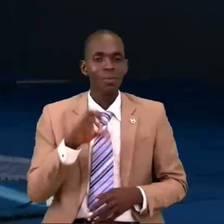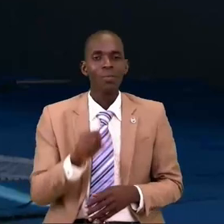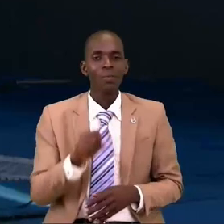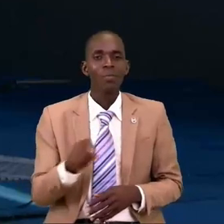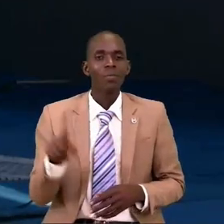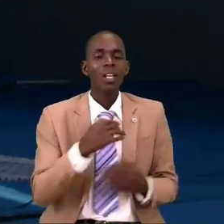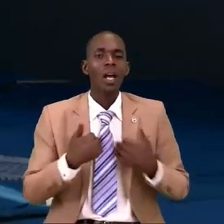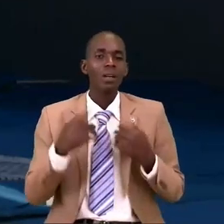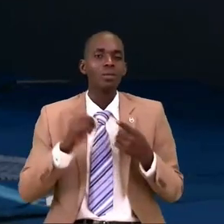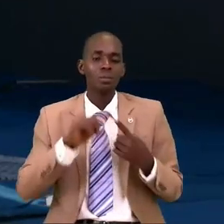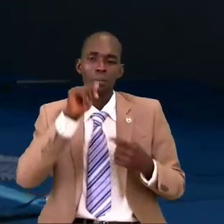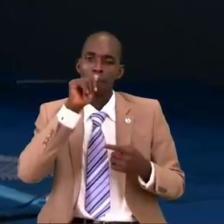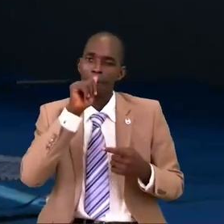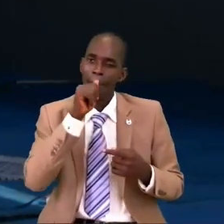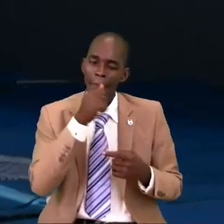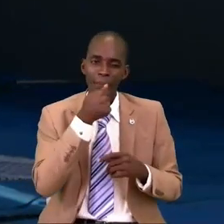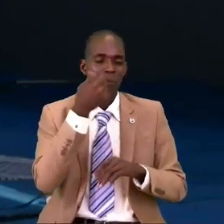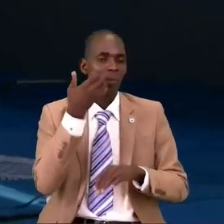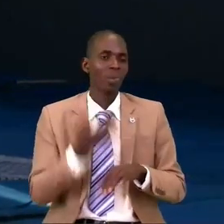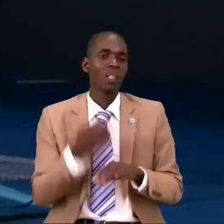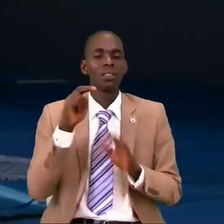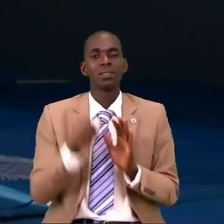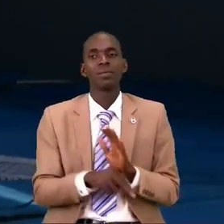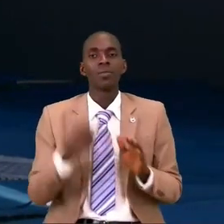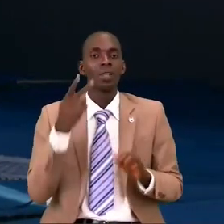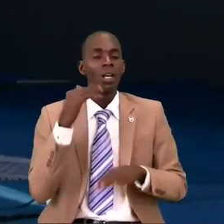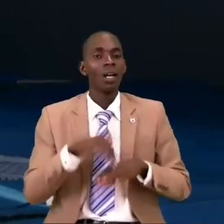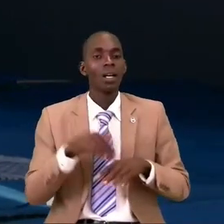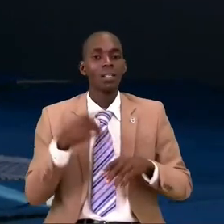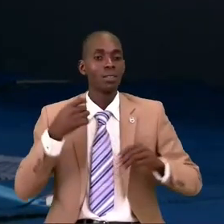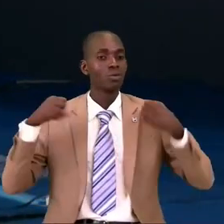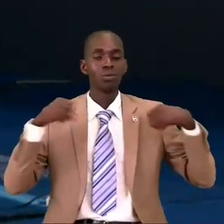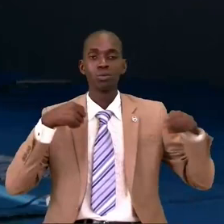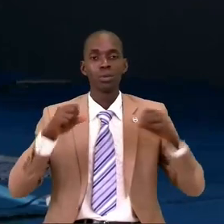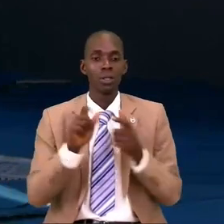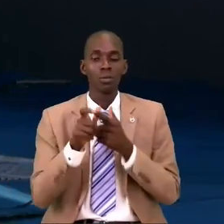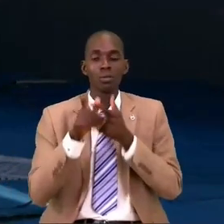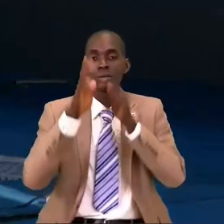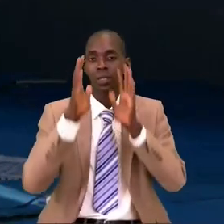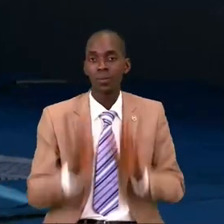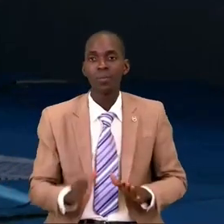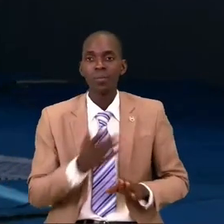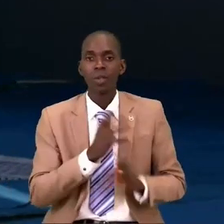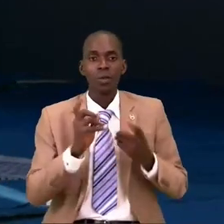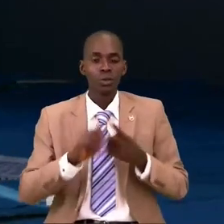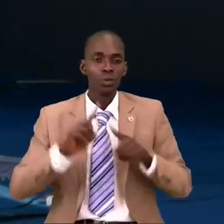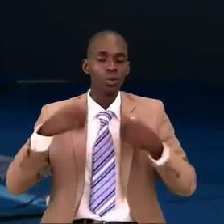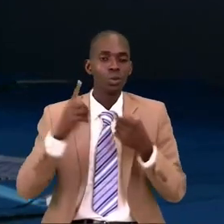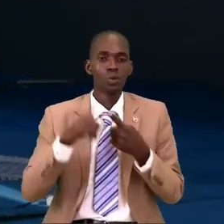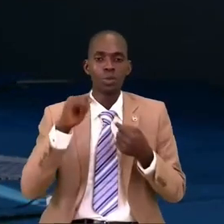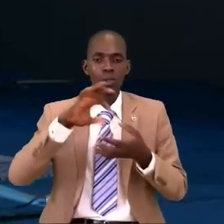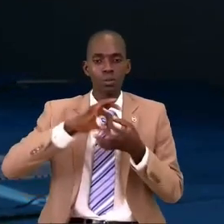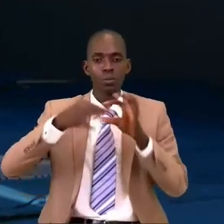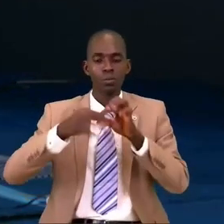ils courent et ils veulent aller aux Jeux Olympiques. Il dit, ça c'est mon objectif, ça c'est ma mission, et ça c'est